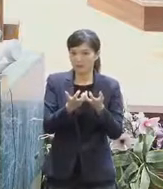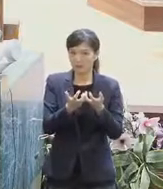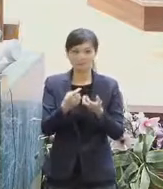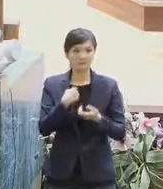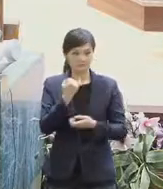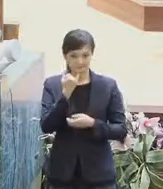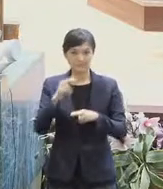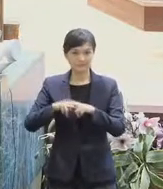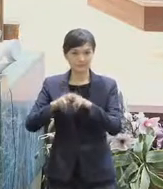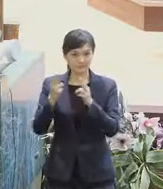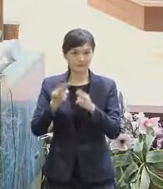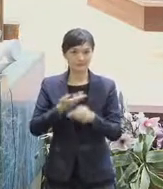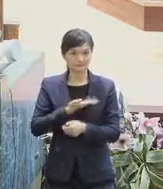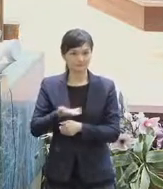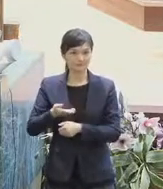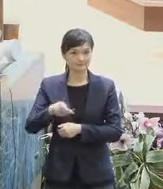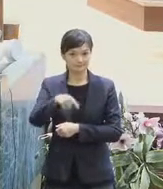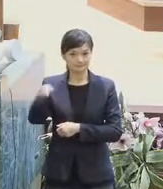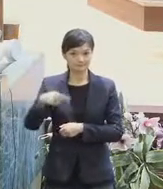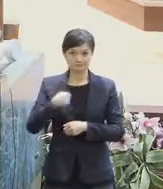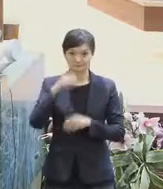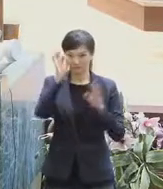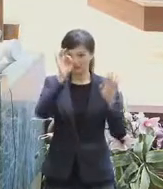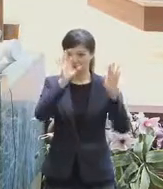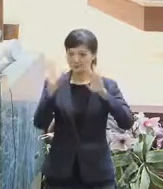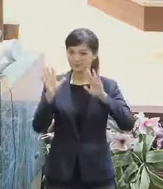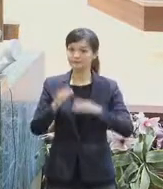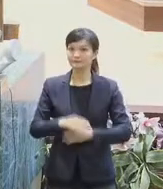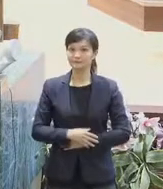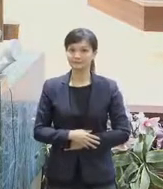让大家可以一样用远距收看今天早上的议程。